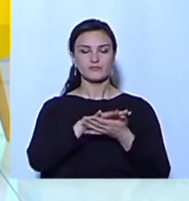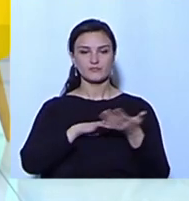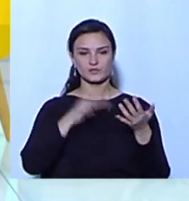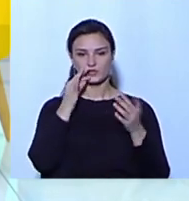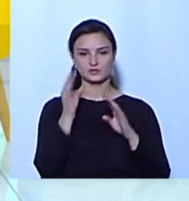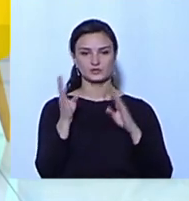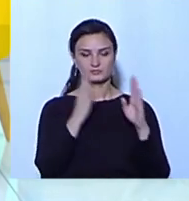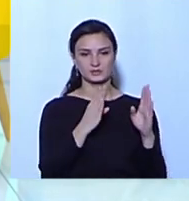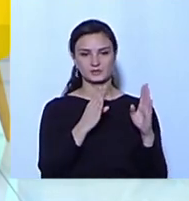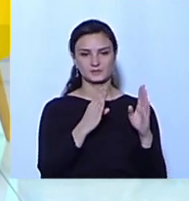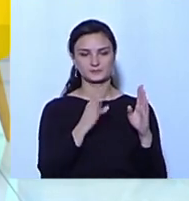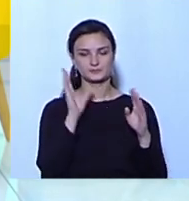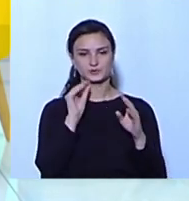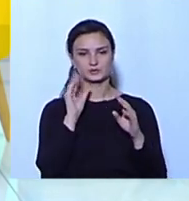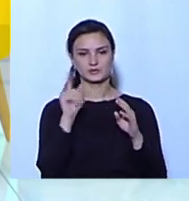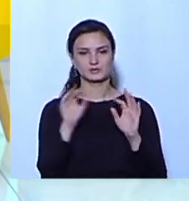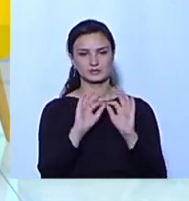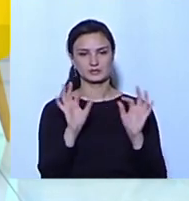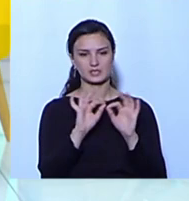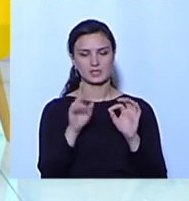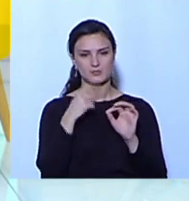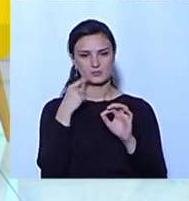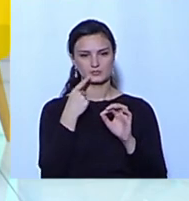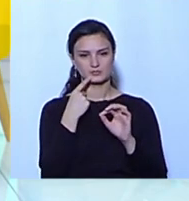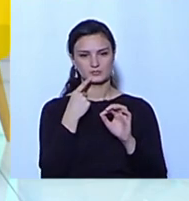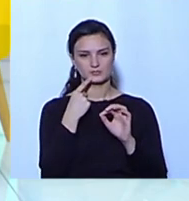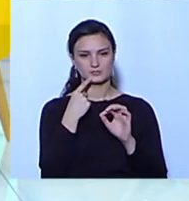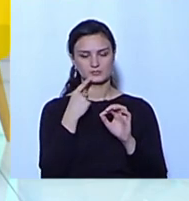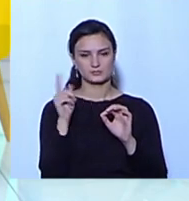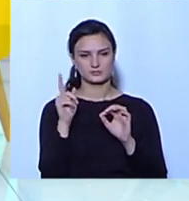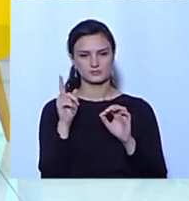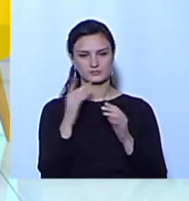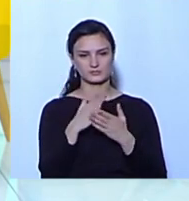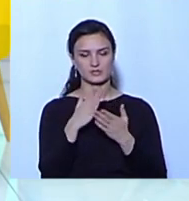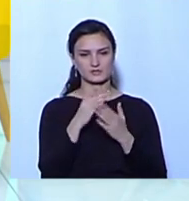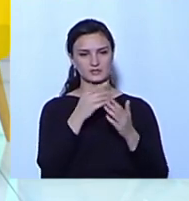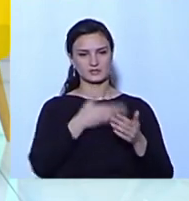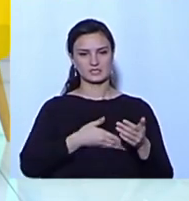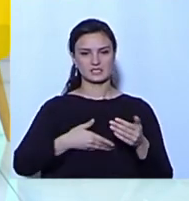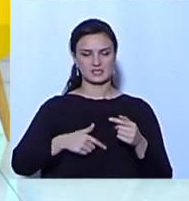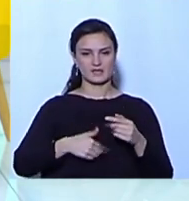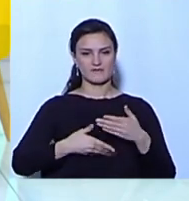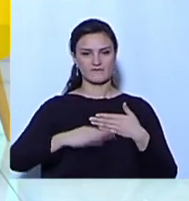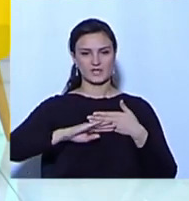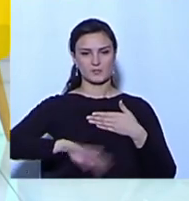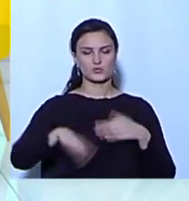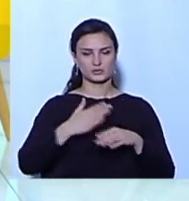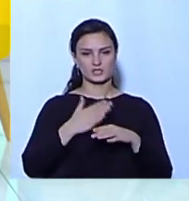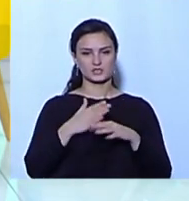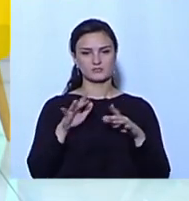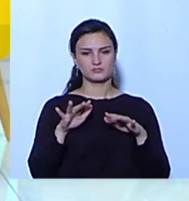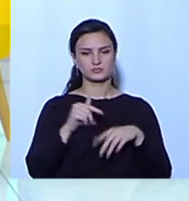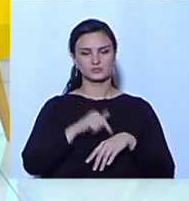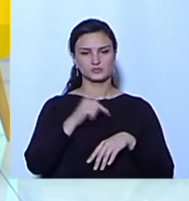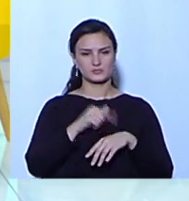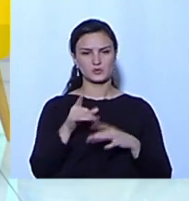შემდეგი მულაჟით და როდესაც თქვენ ბრძანებთ, რომ კაფიო საზღვარი გვაქვს, რომლის ქვემოთაც არის დაბუჟება.